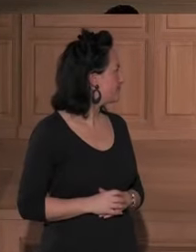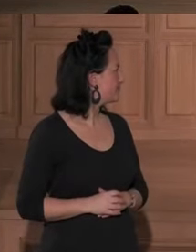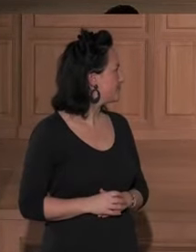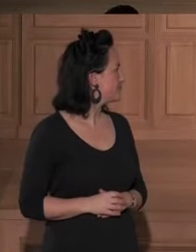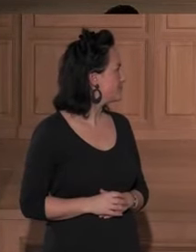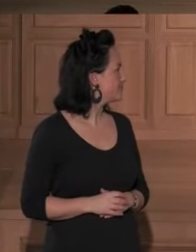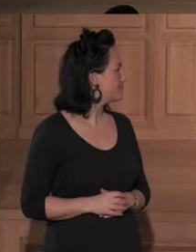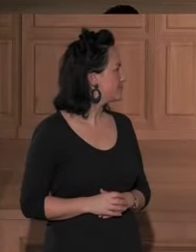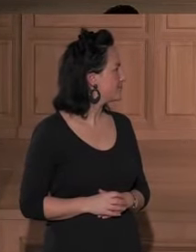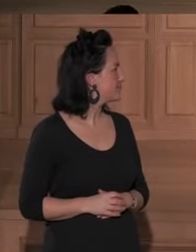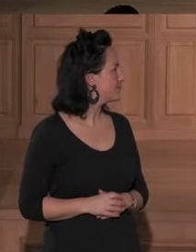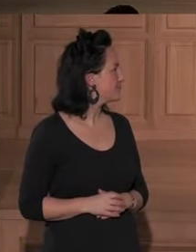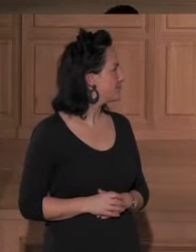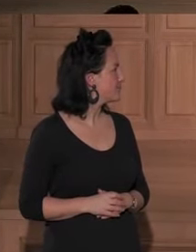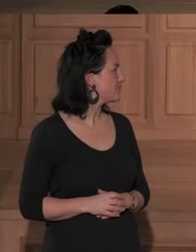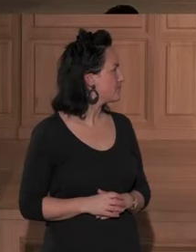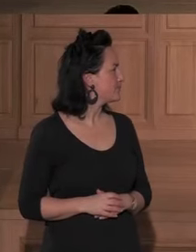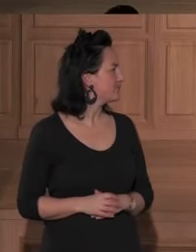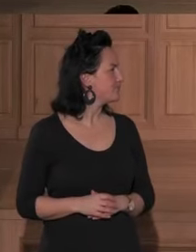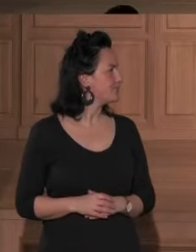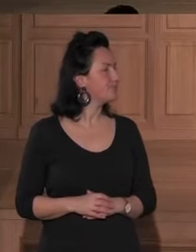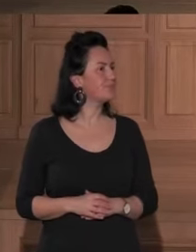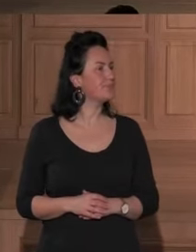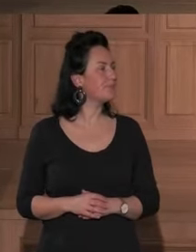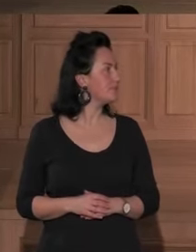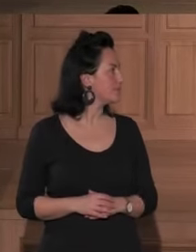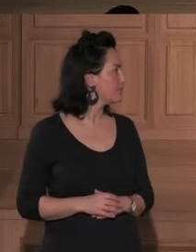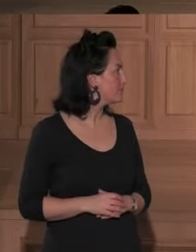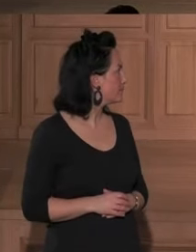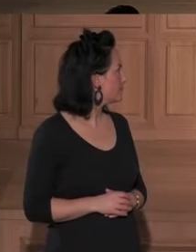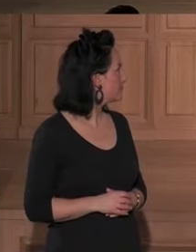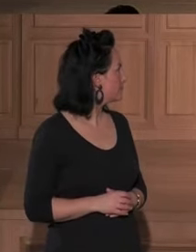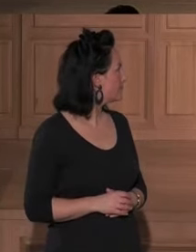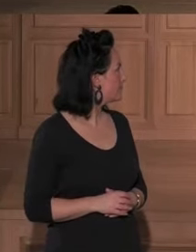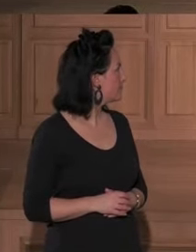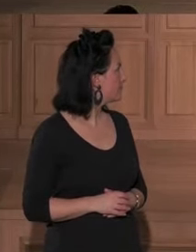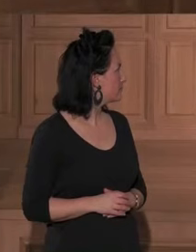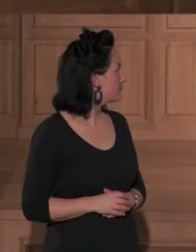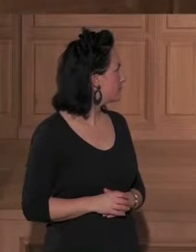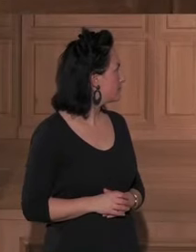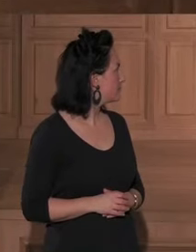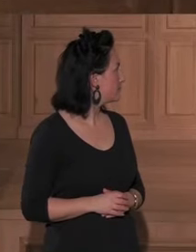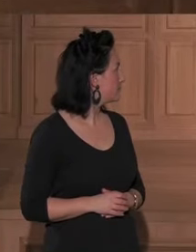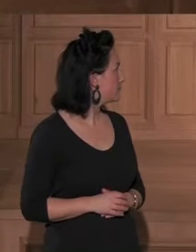Merci. Alors ça, on change de format de lutte.